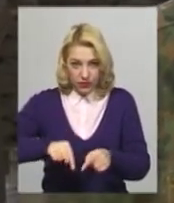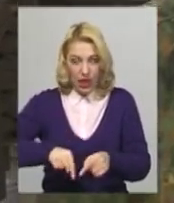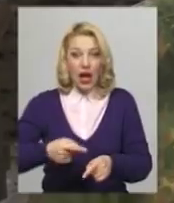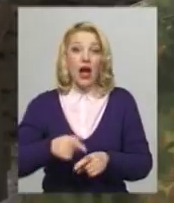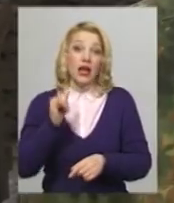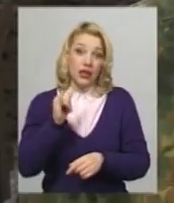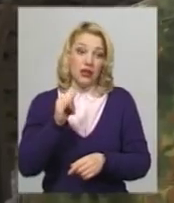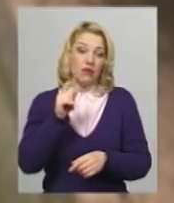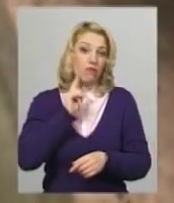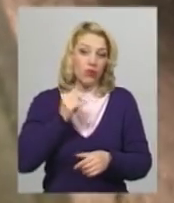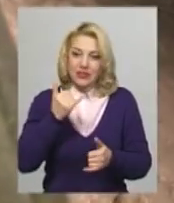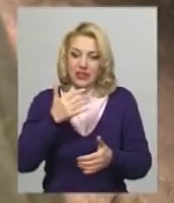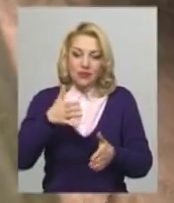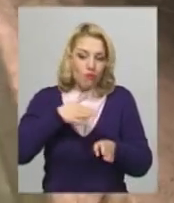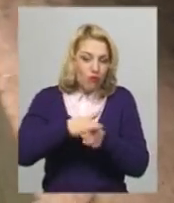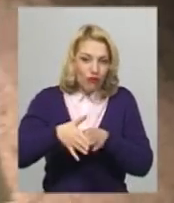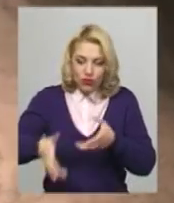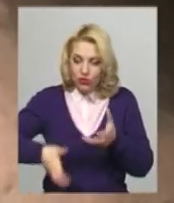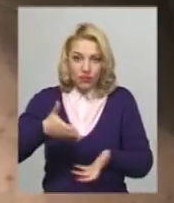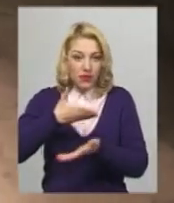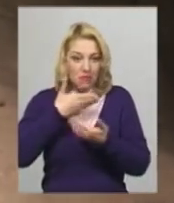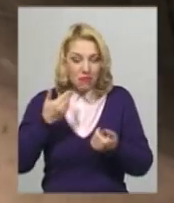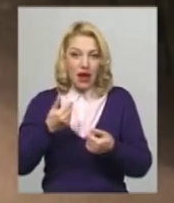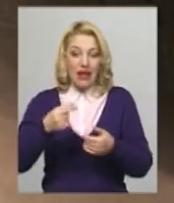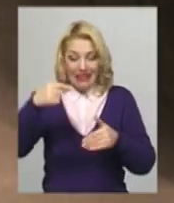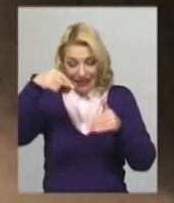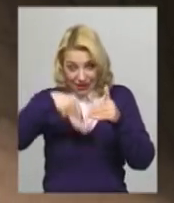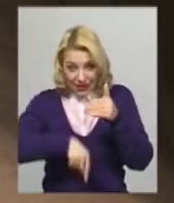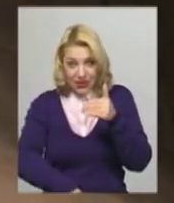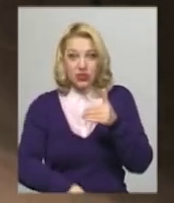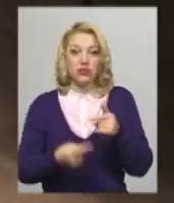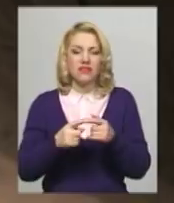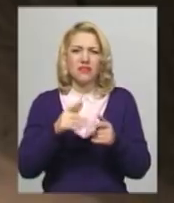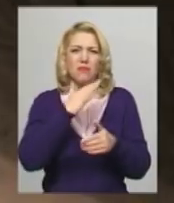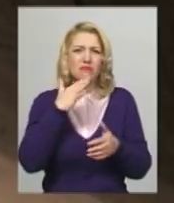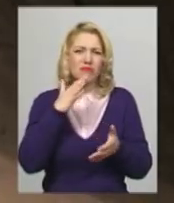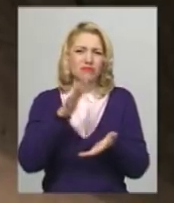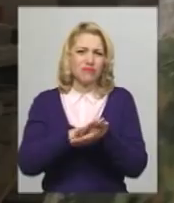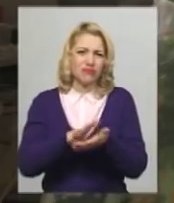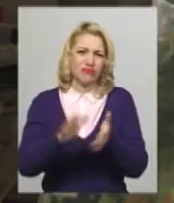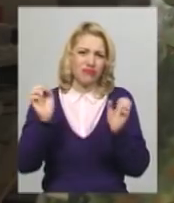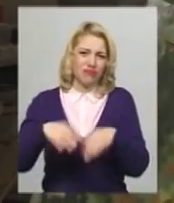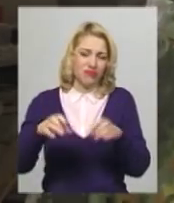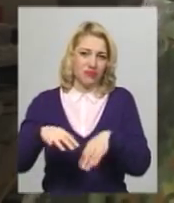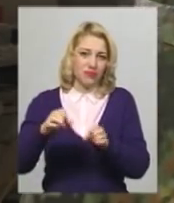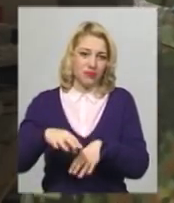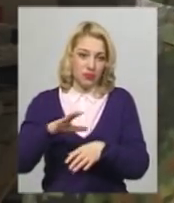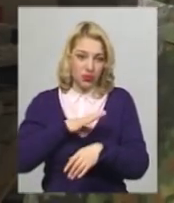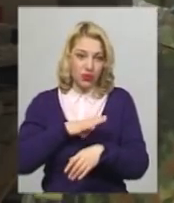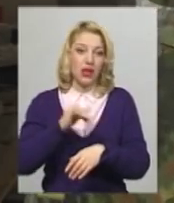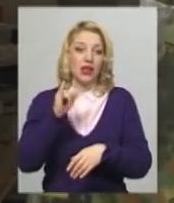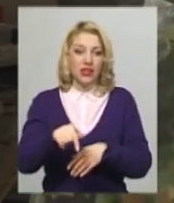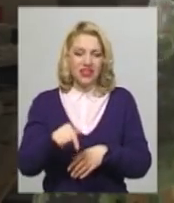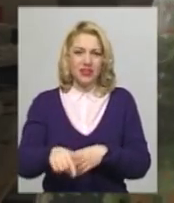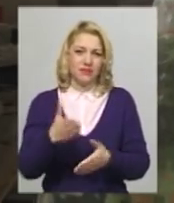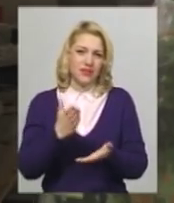не повністю розкопана. Нижній ярус офіцерської вежі закидався всяким сміттям будівельним з території фортеці, тому, звичайно, там